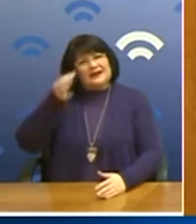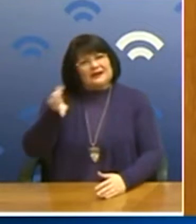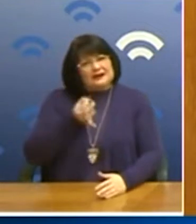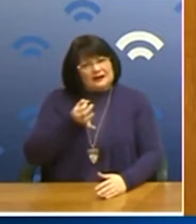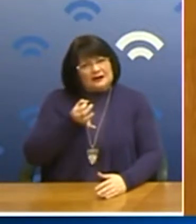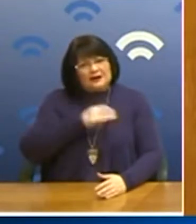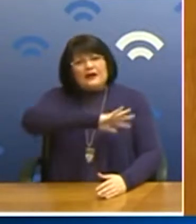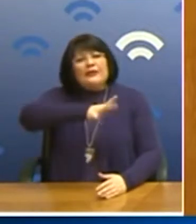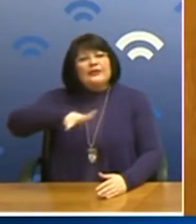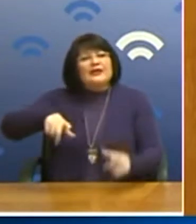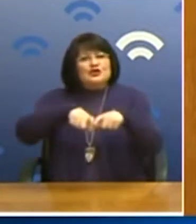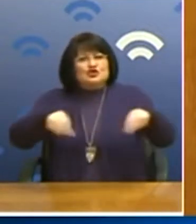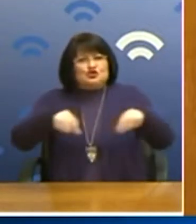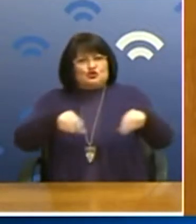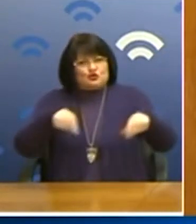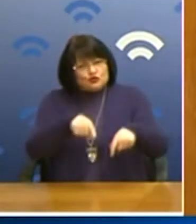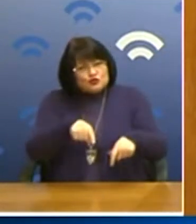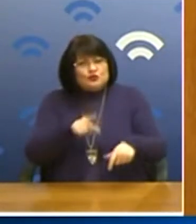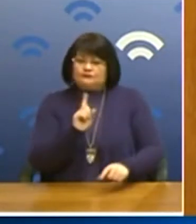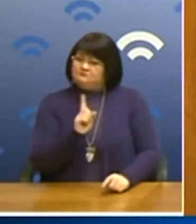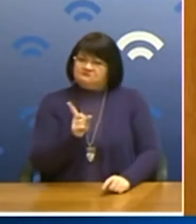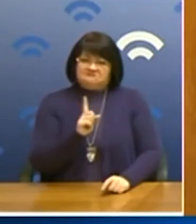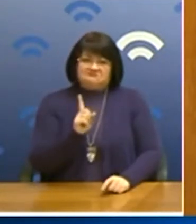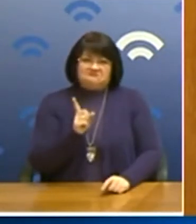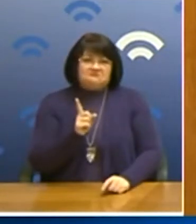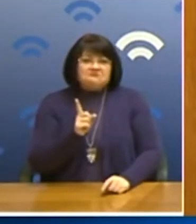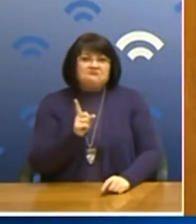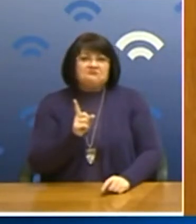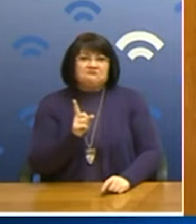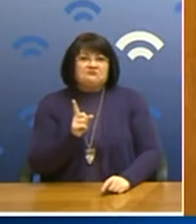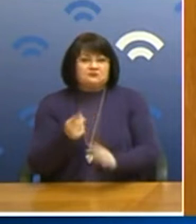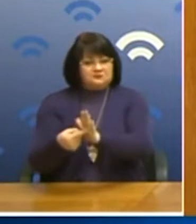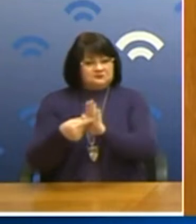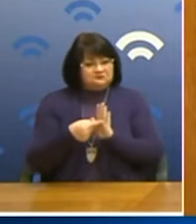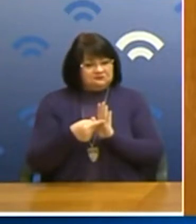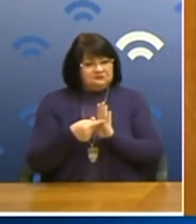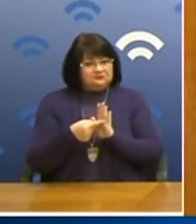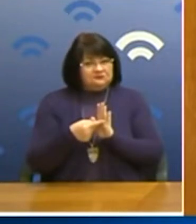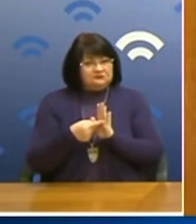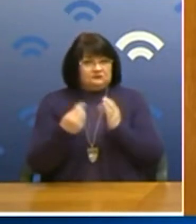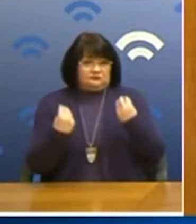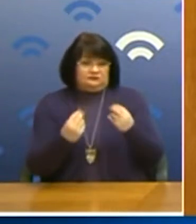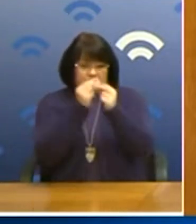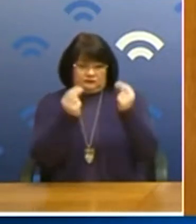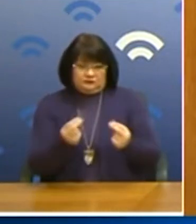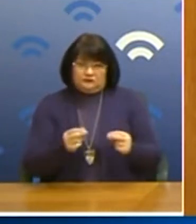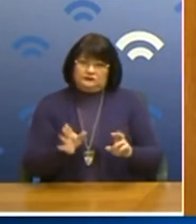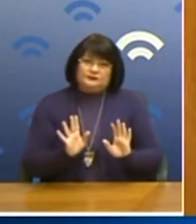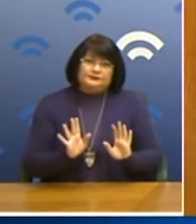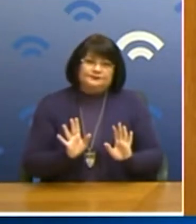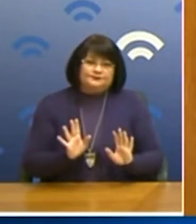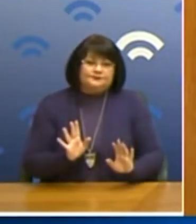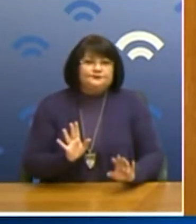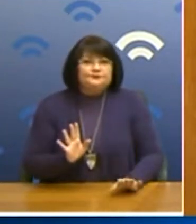θαλάσσιες ζώνες ούτε παράγουν ασφαλώς νομικό αποτέλεσμα, ούτε και πρόκειται τελικά